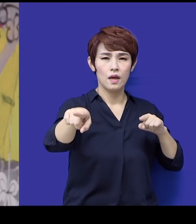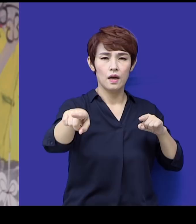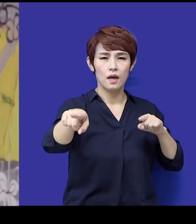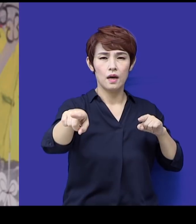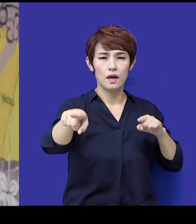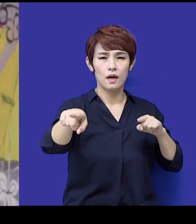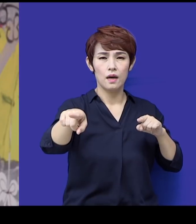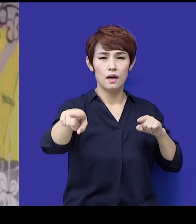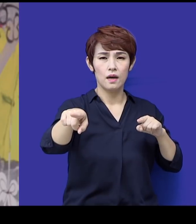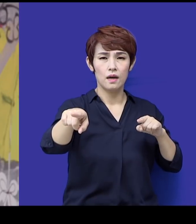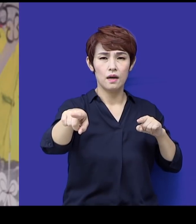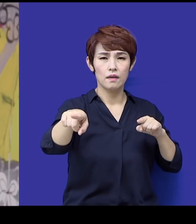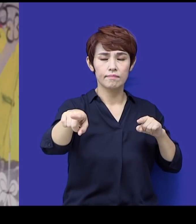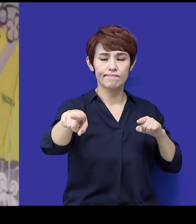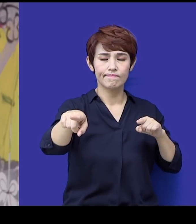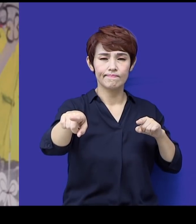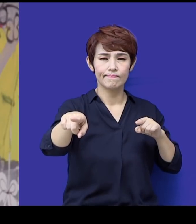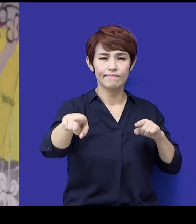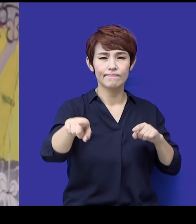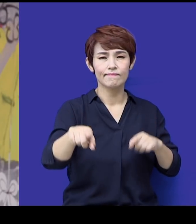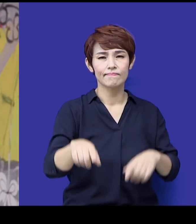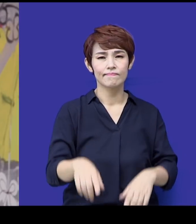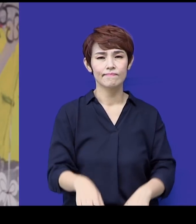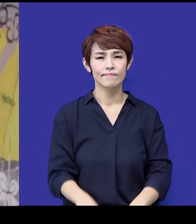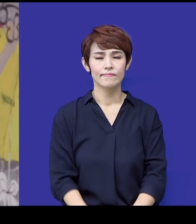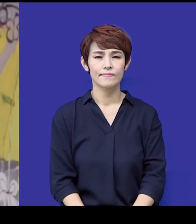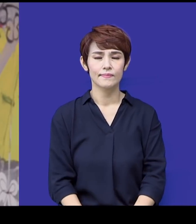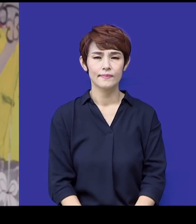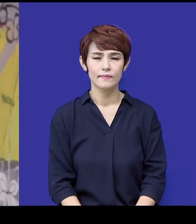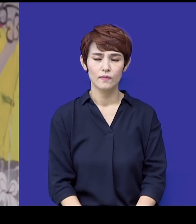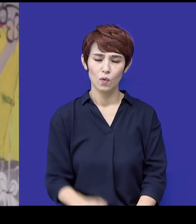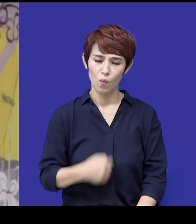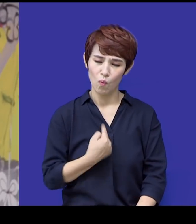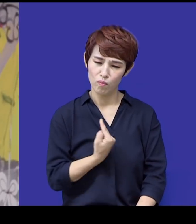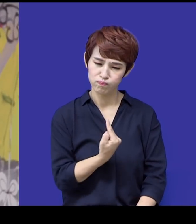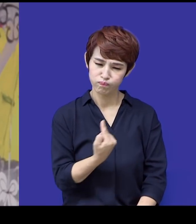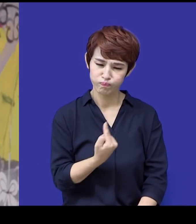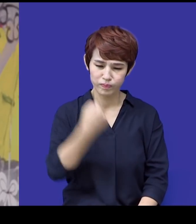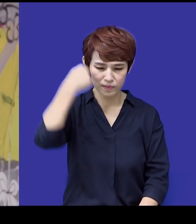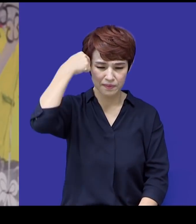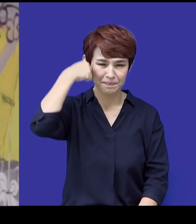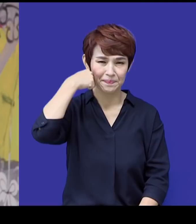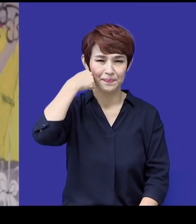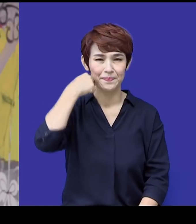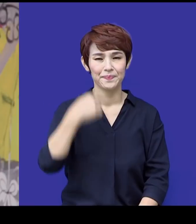이제 그런 마음이 들더라고요. 네. 그러다가